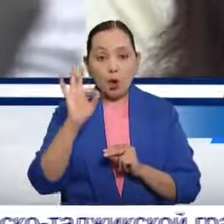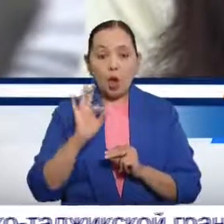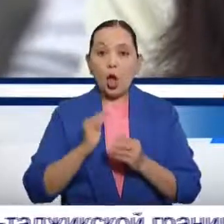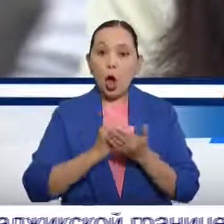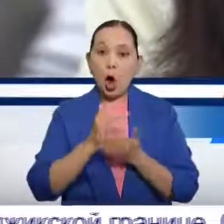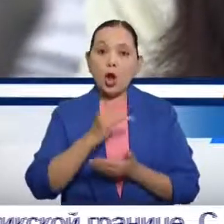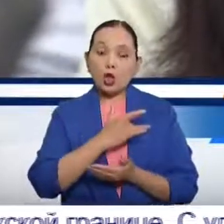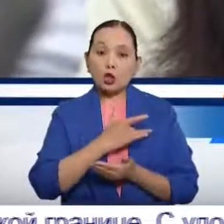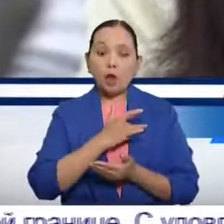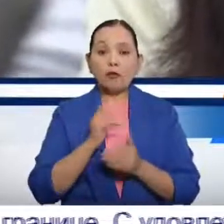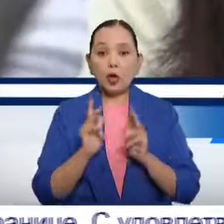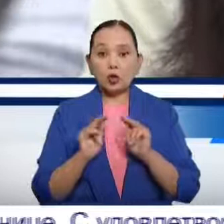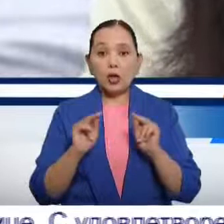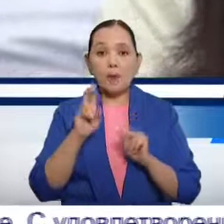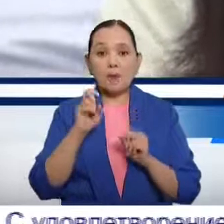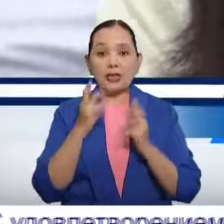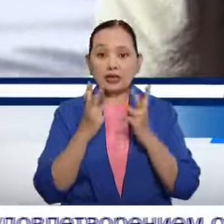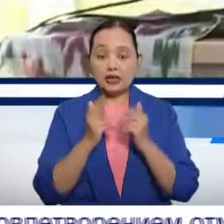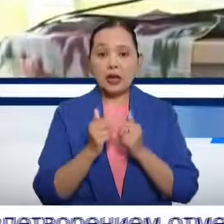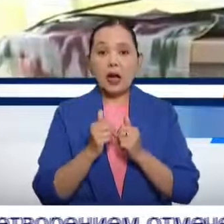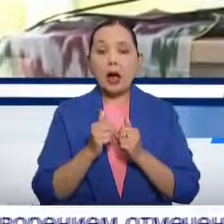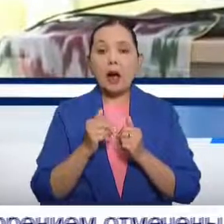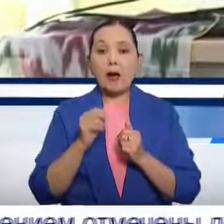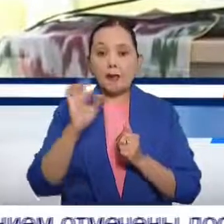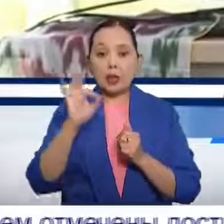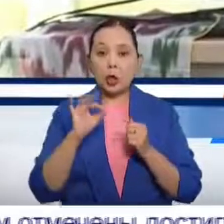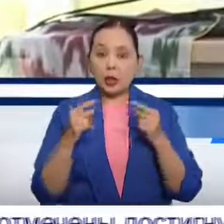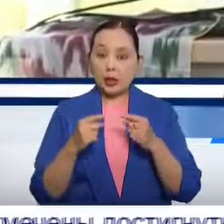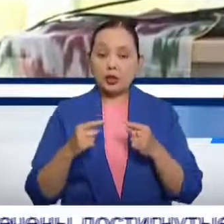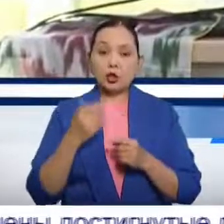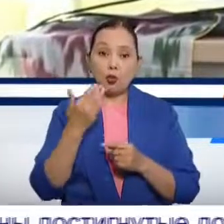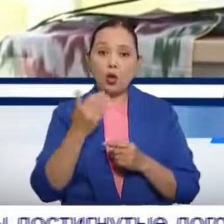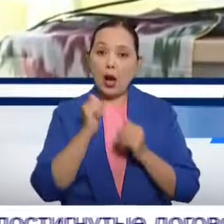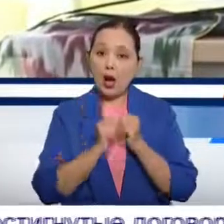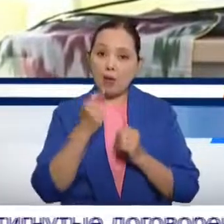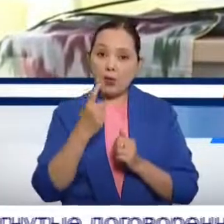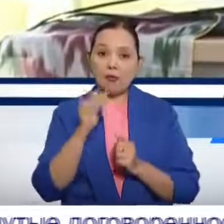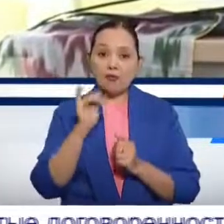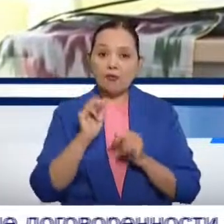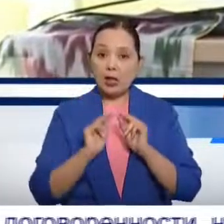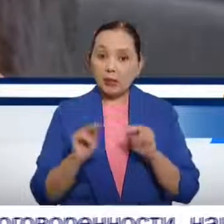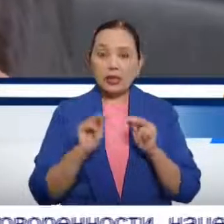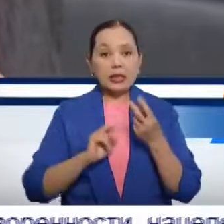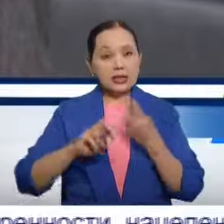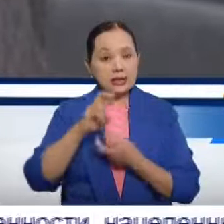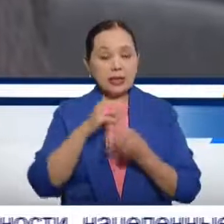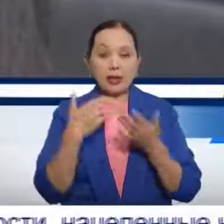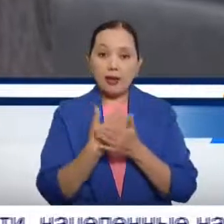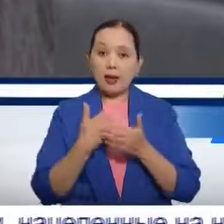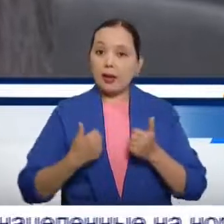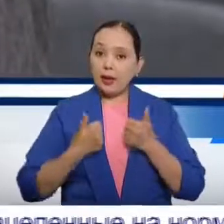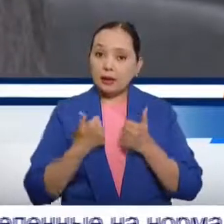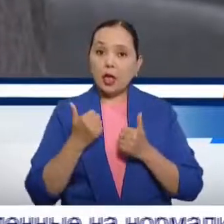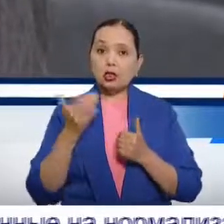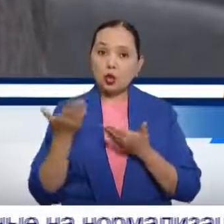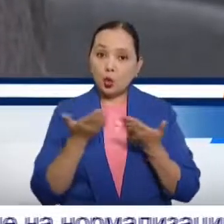toifa o'qituvchining bazaviy tarif stavkasi miqdoriga tenglashtirildi. Bu esa har bir fan metodistini izlanishga, yangilikka intilishga